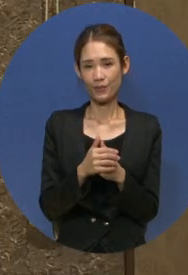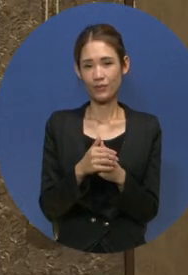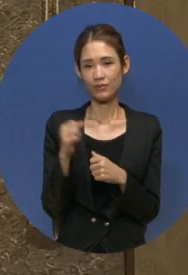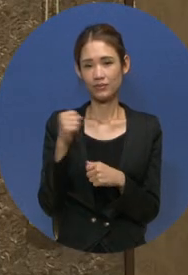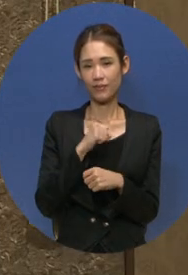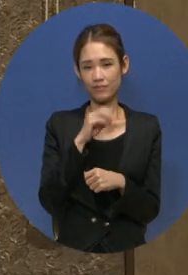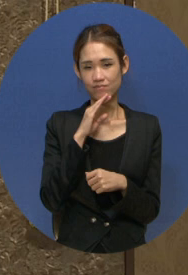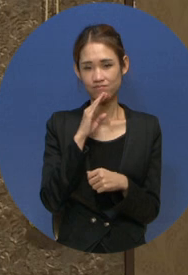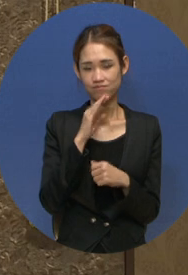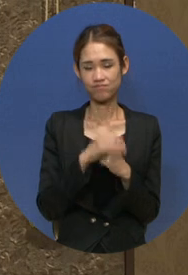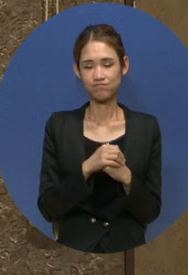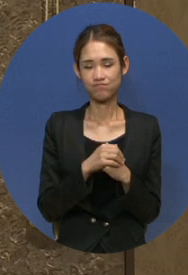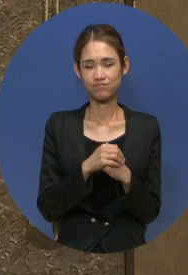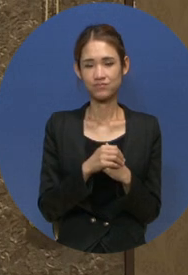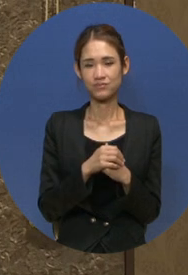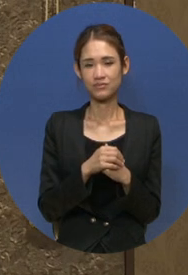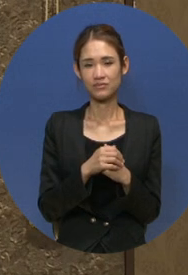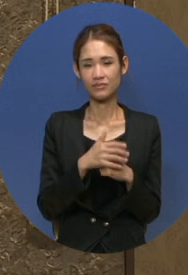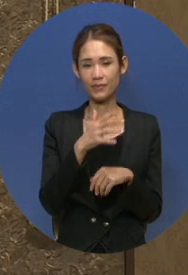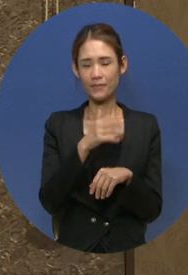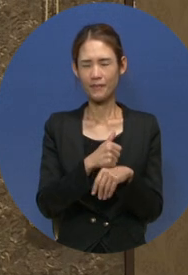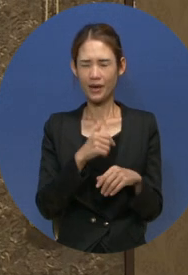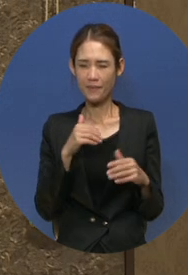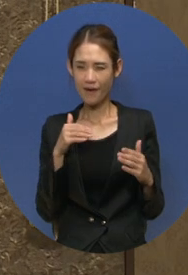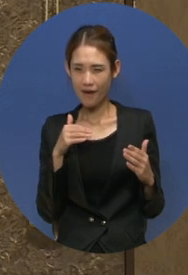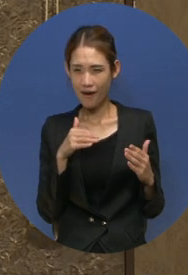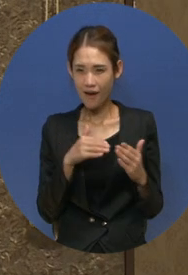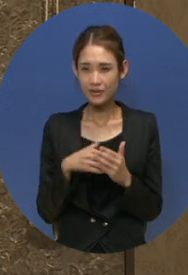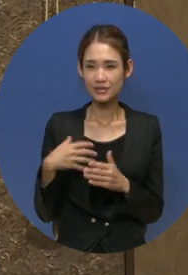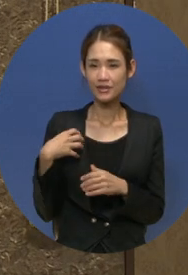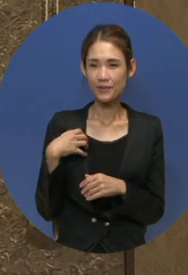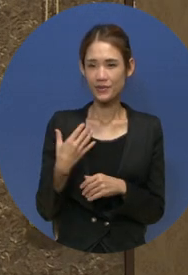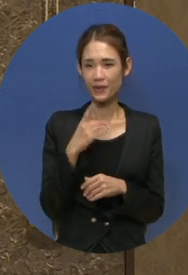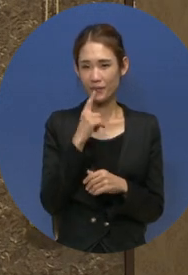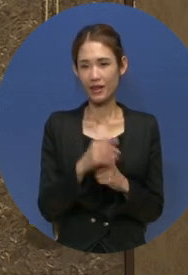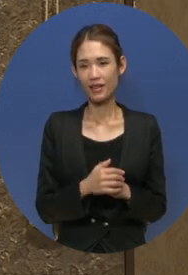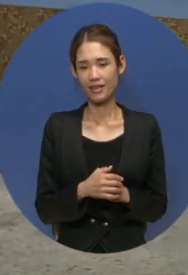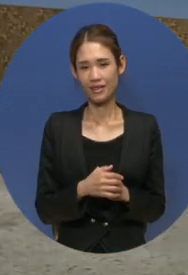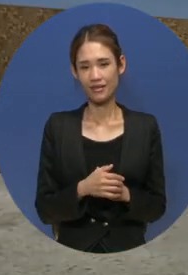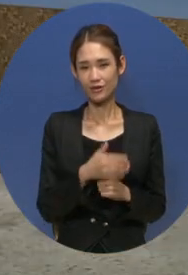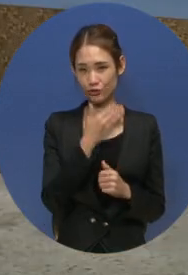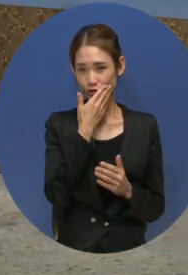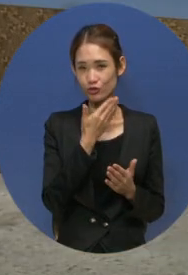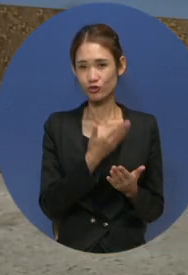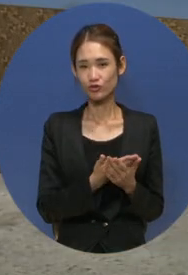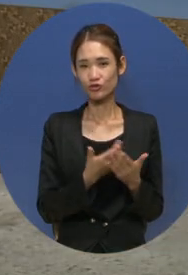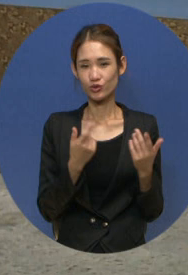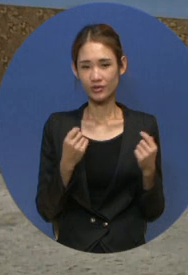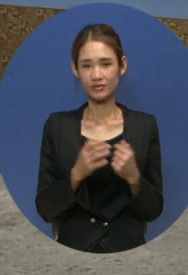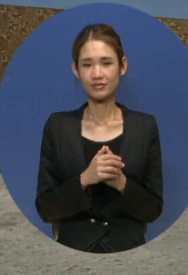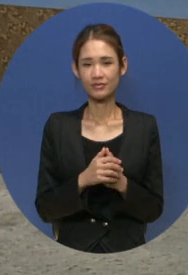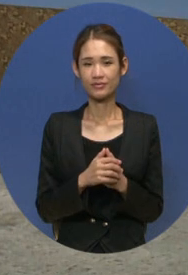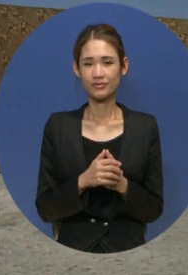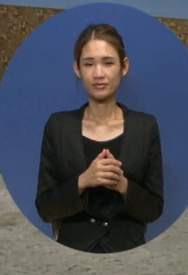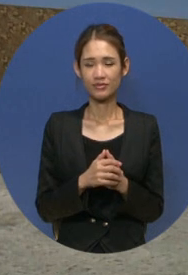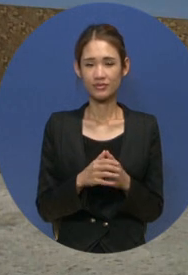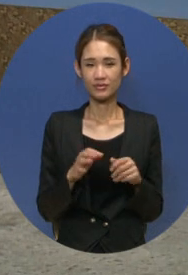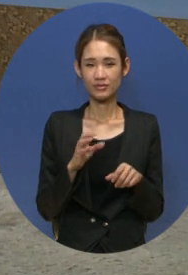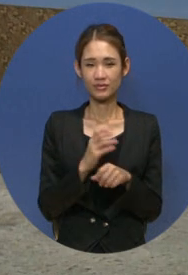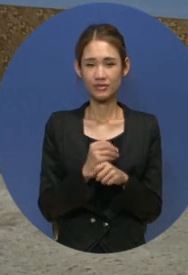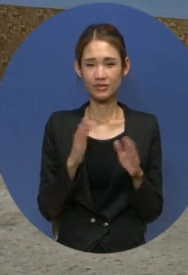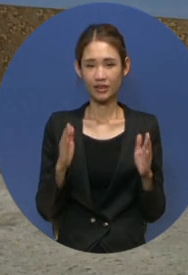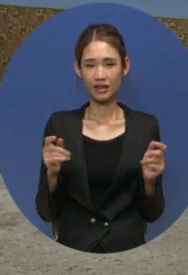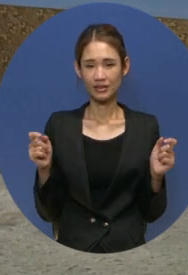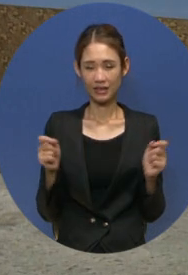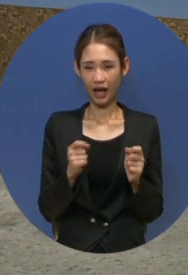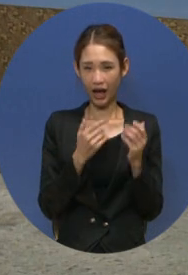차원의 사업입니다. 아, 네. 네 끝까지 책임진다. 네. 그러니까요. 중요하죠. 이 네. 단기간의 학습도